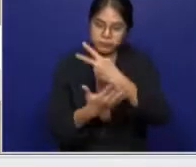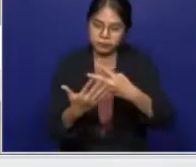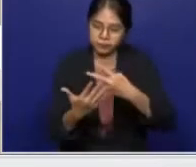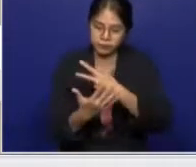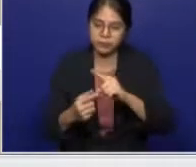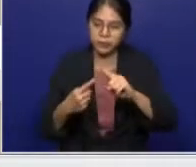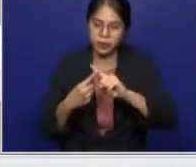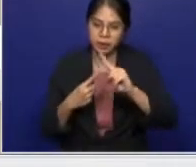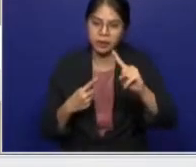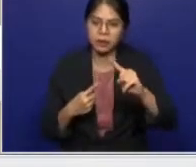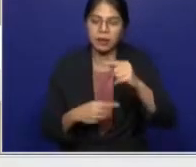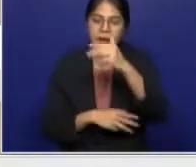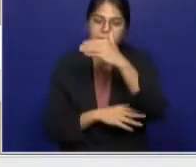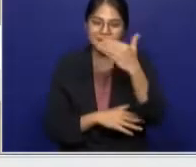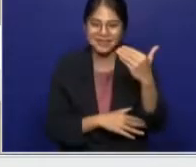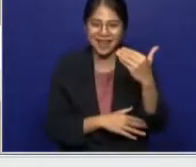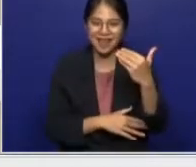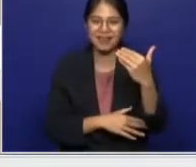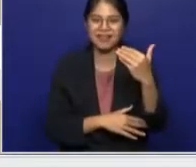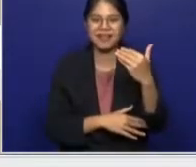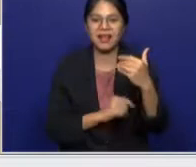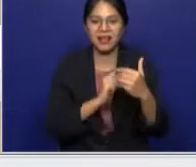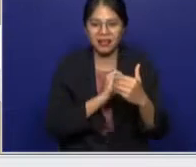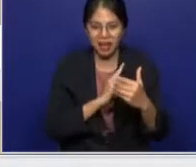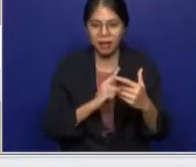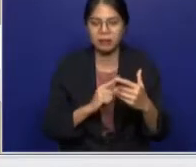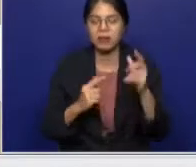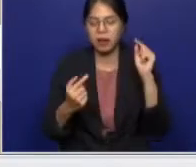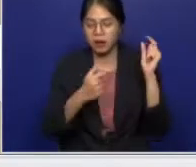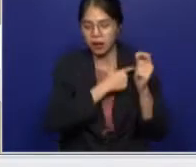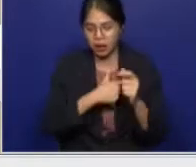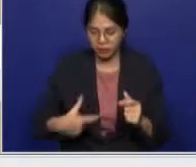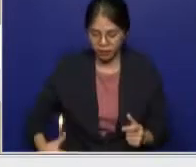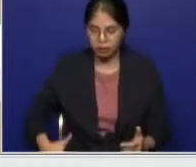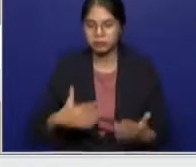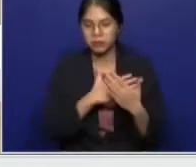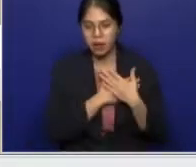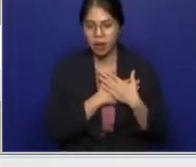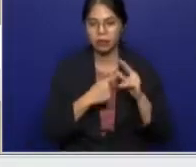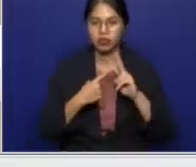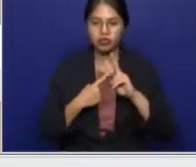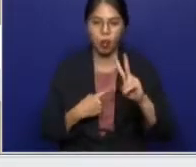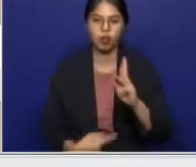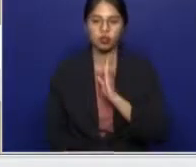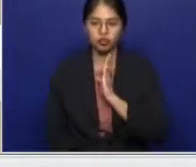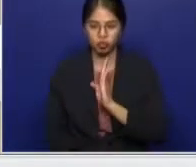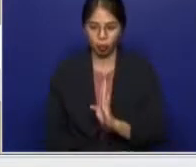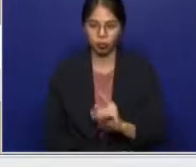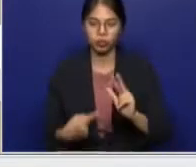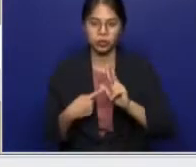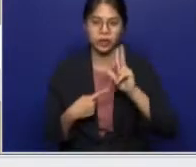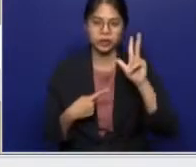รักชาติศาสตร์กษัตริย์ก็คือความกตัญญู 2. มีความซื่อสัตย์สุจริต 3. มี